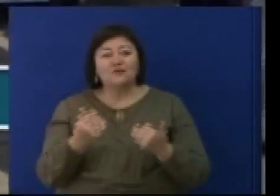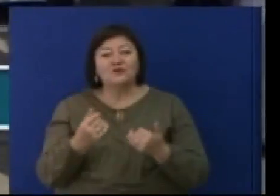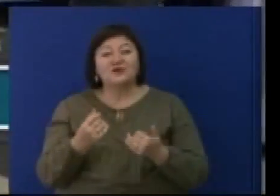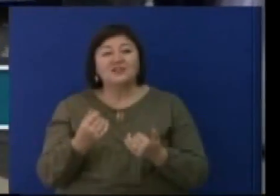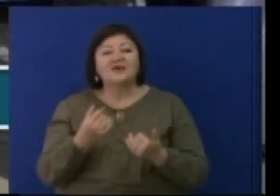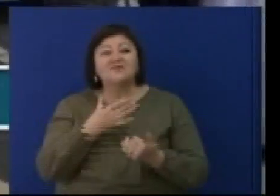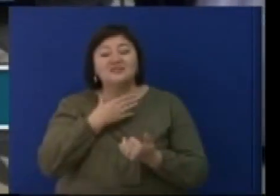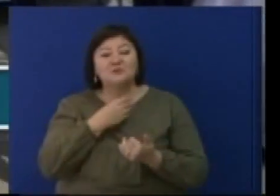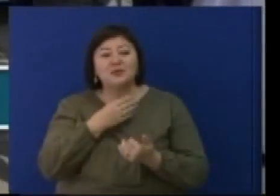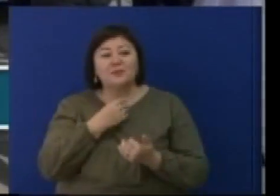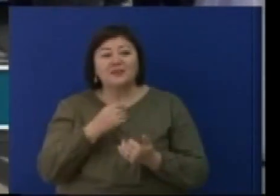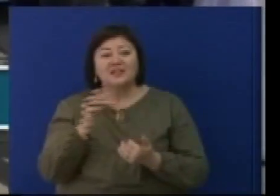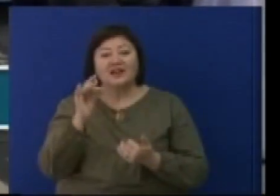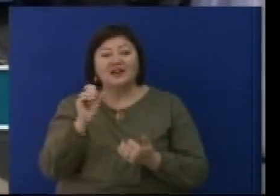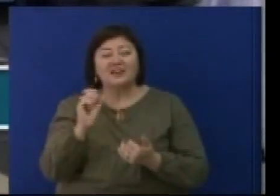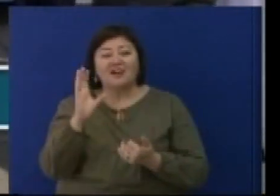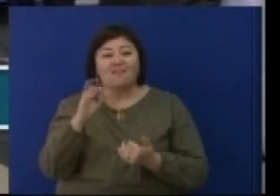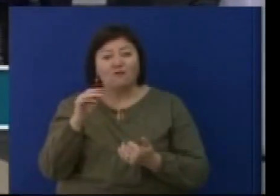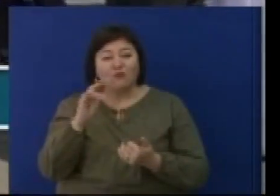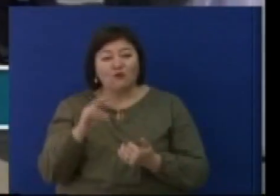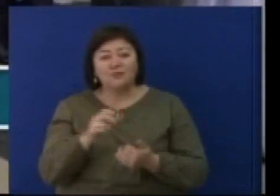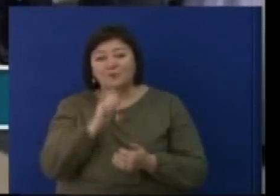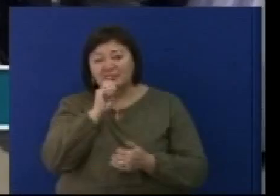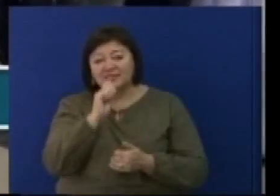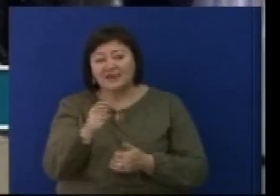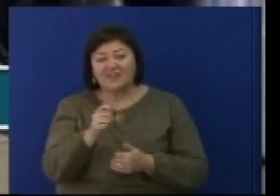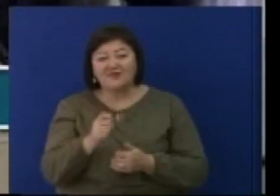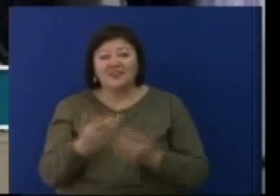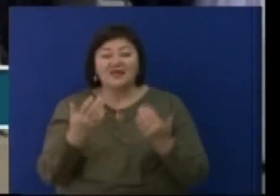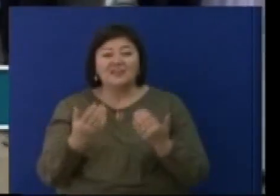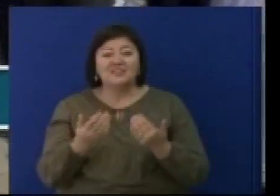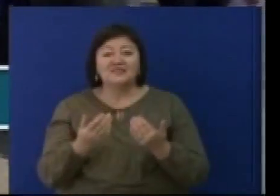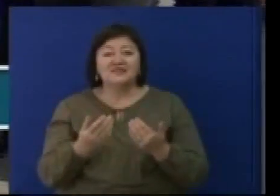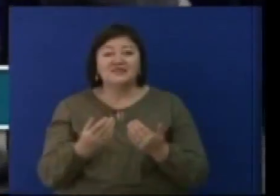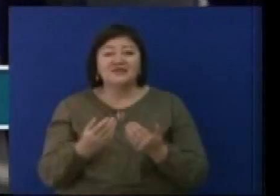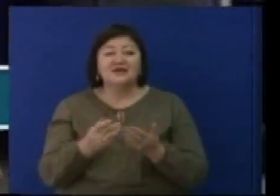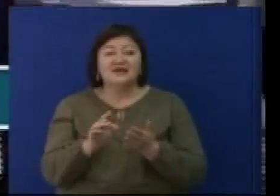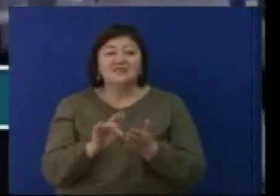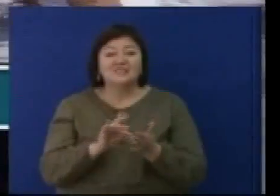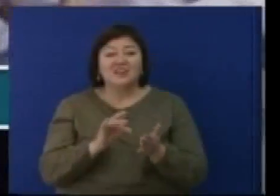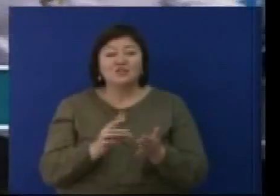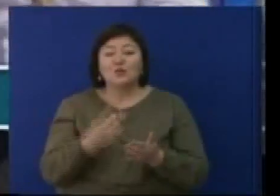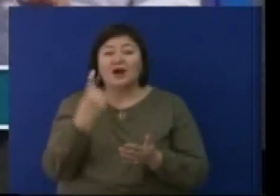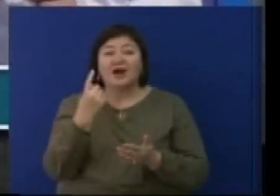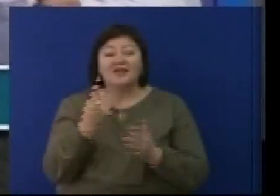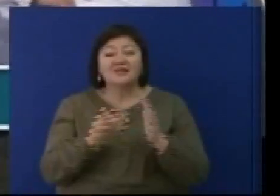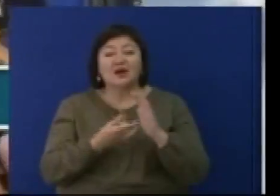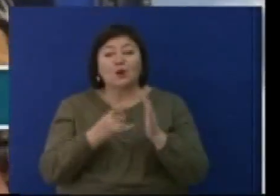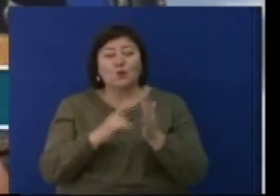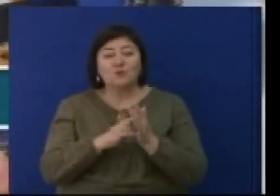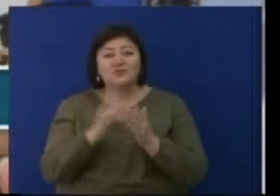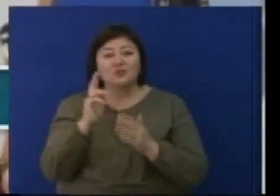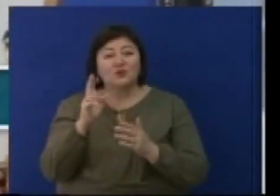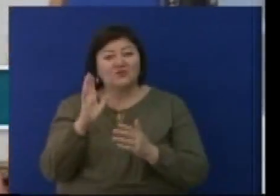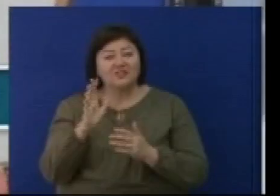Семей қаласындағы Равон дилерлік орталығында құттықтап, бірден Алматы қаласынан бір бөлмелі пәтердің сертификатын